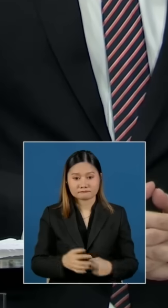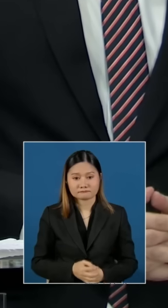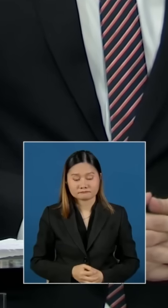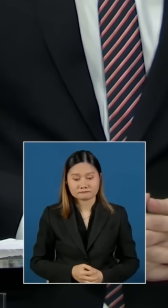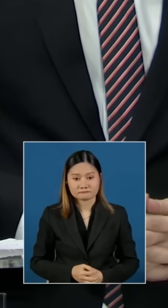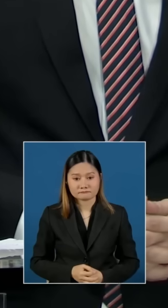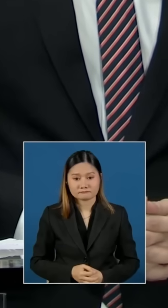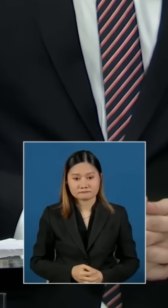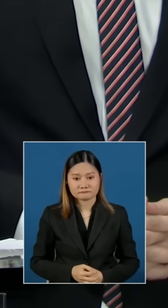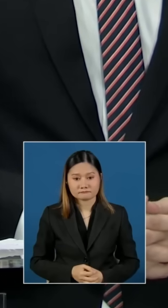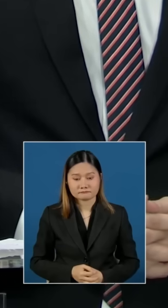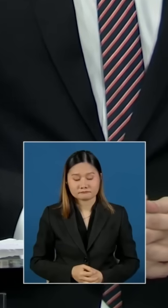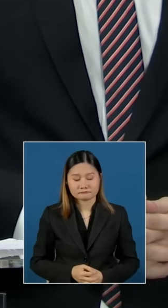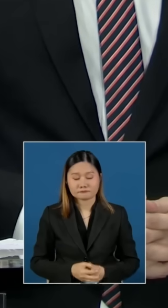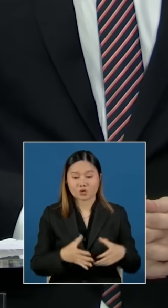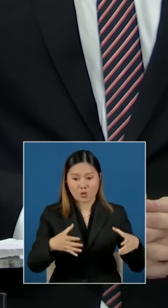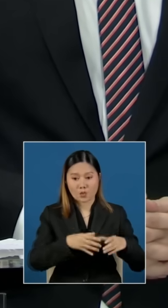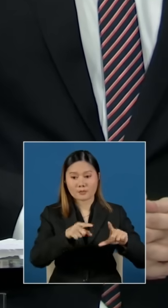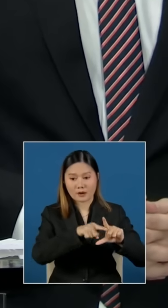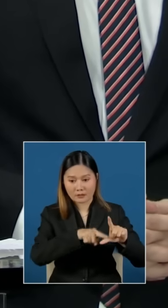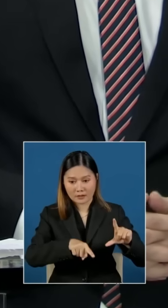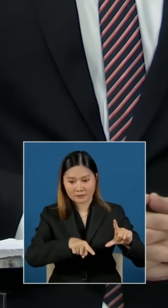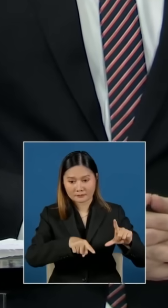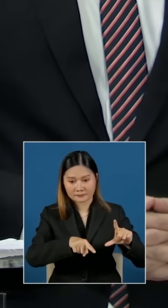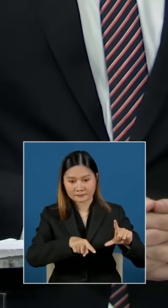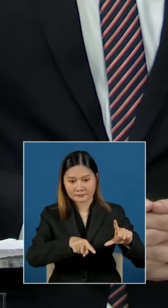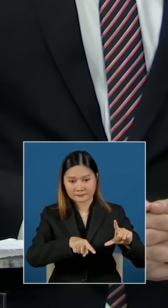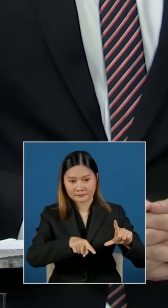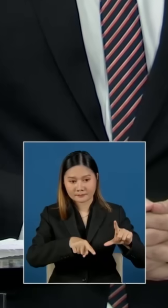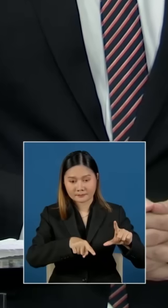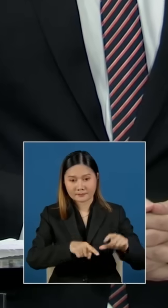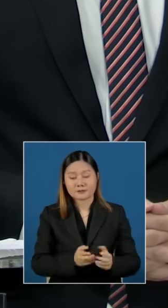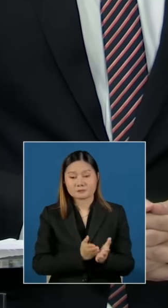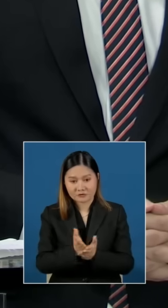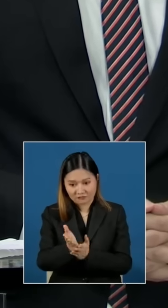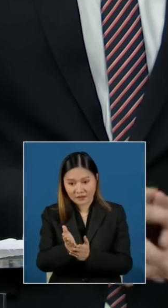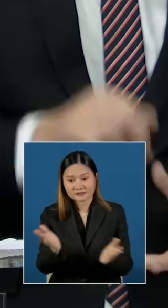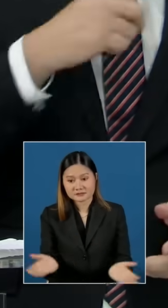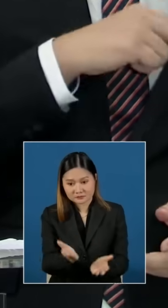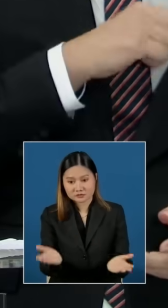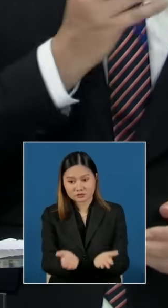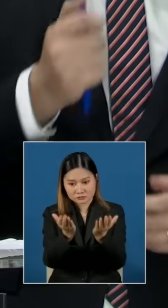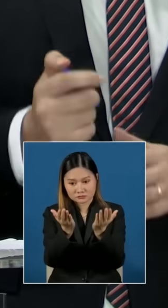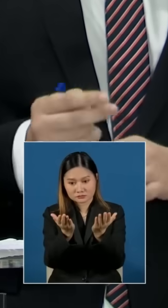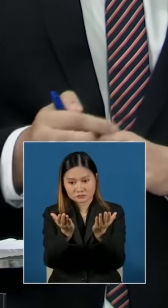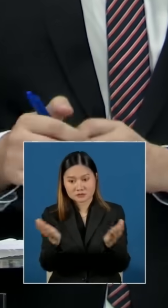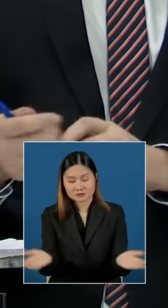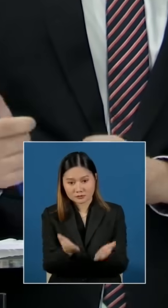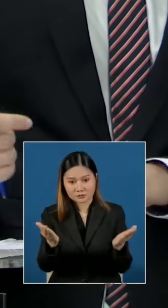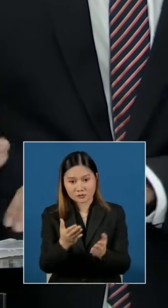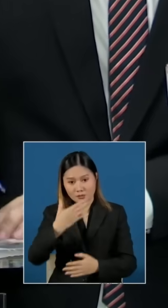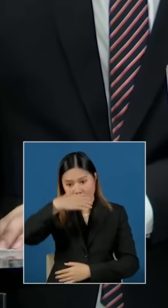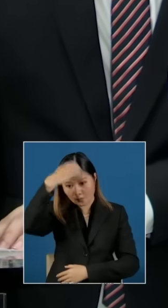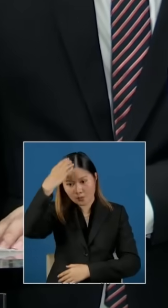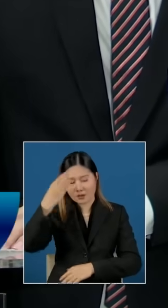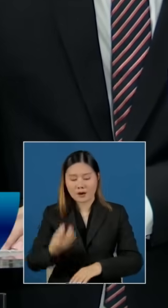ในฐานะที่พรรคก้าวไกลเองเราก็เป็นฝ่ายที่สนับสนุนนะครับให้อาจารย์วันนอเนี่ยดำรงตำ